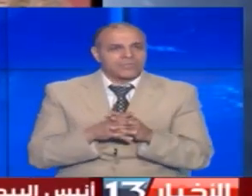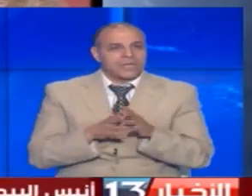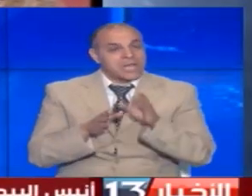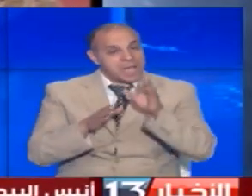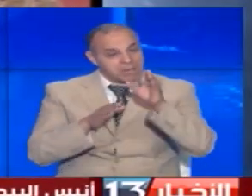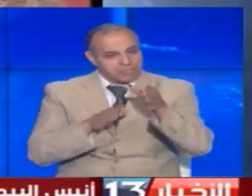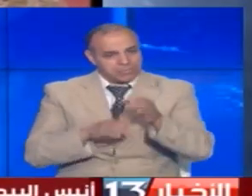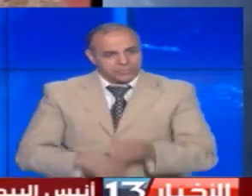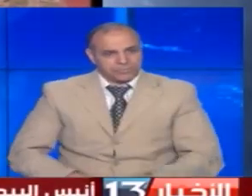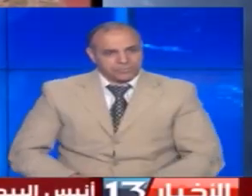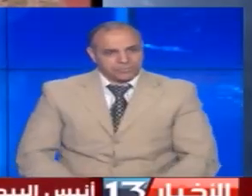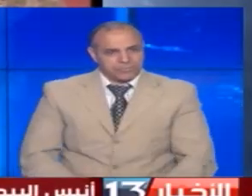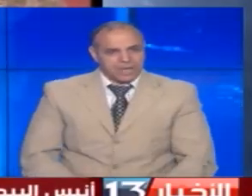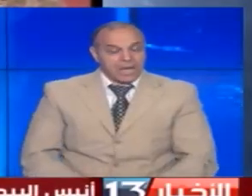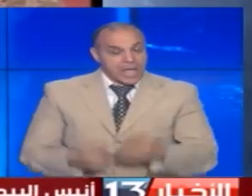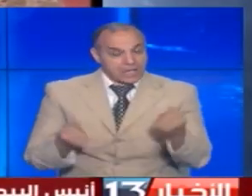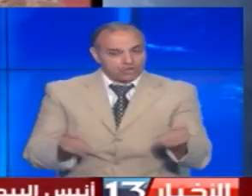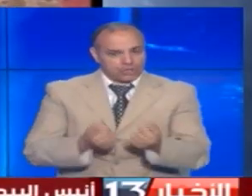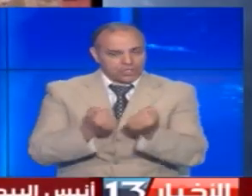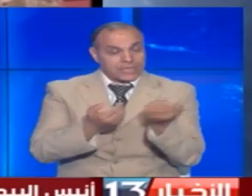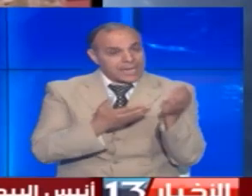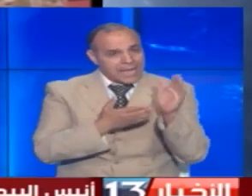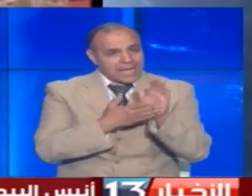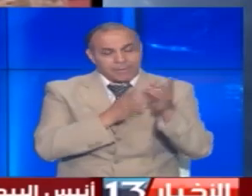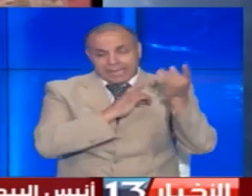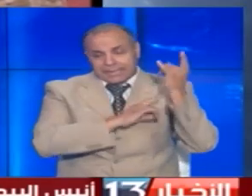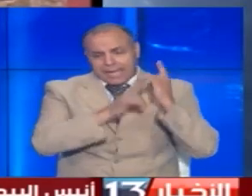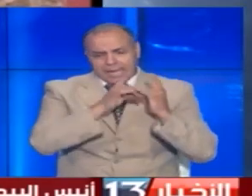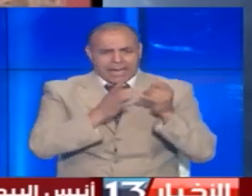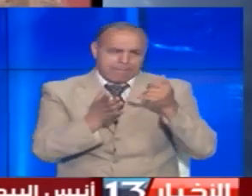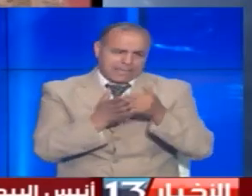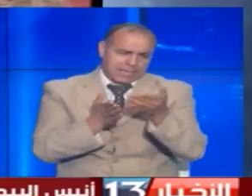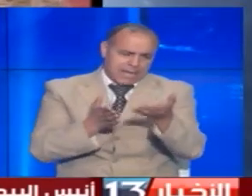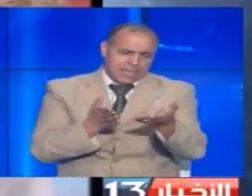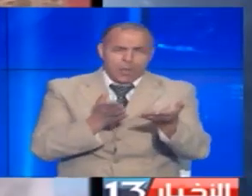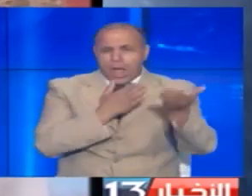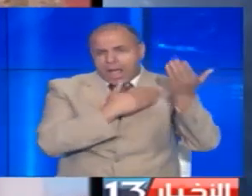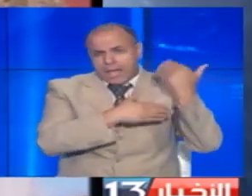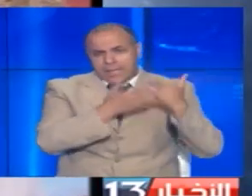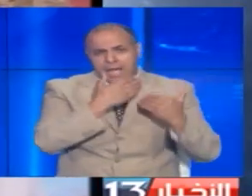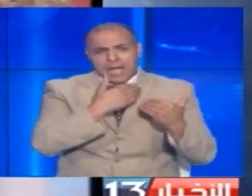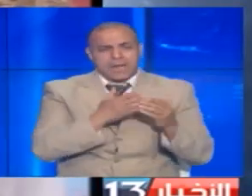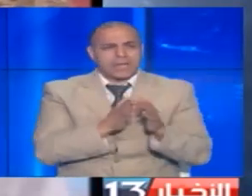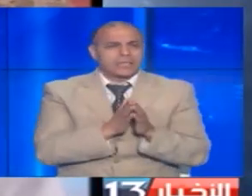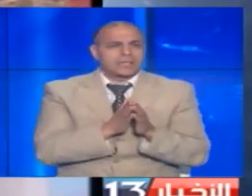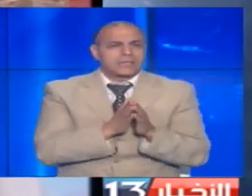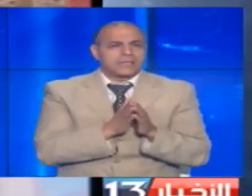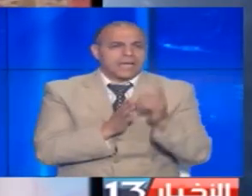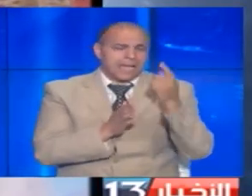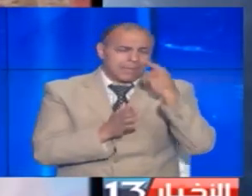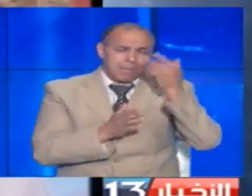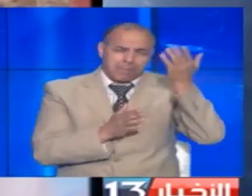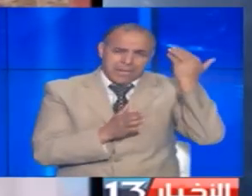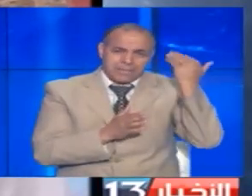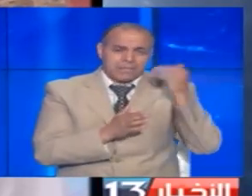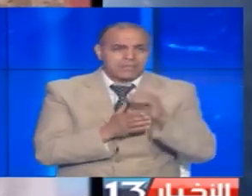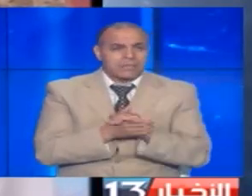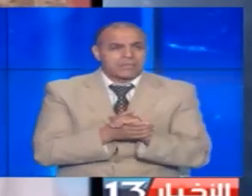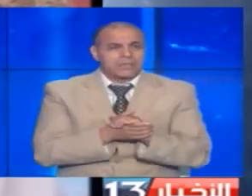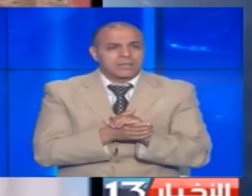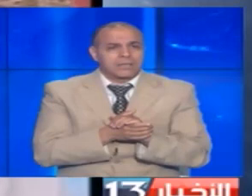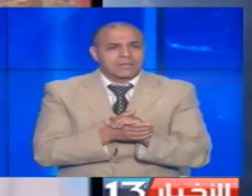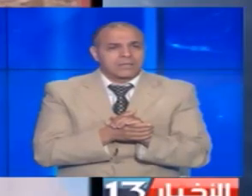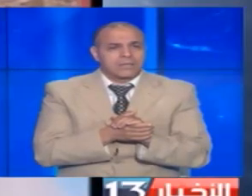اه النشاط القدم في تاريخ البلاد يقدم في تاريخ الفضاء اللي هو عن البلاد الفضاء التاريخ ال